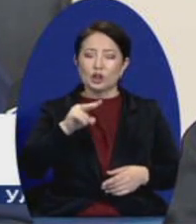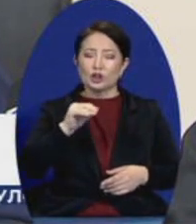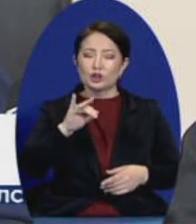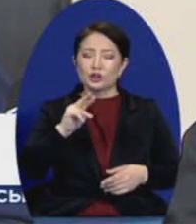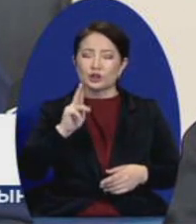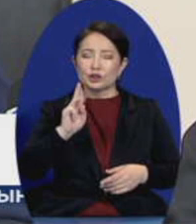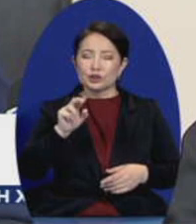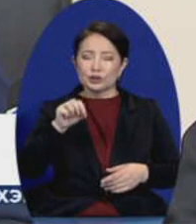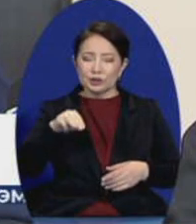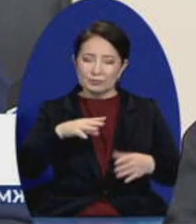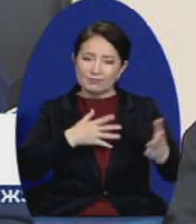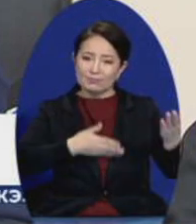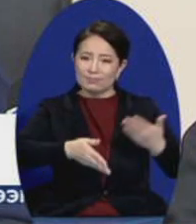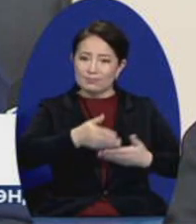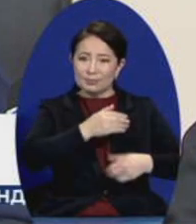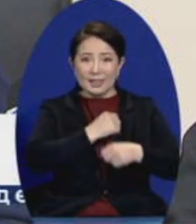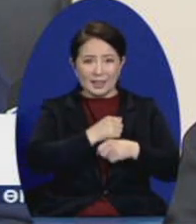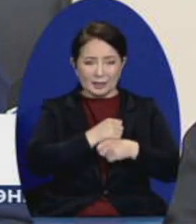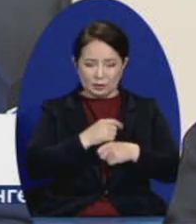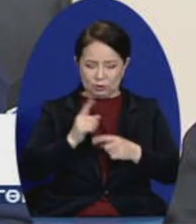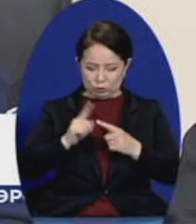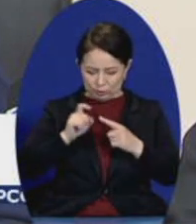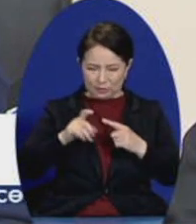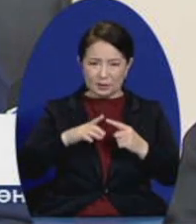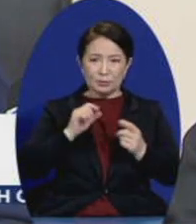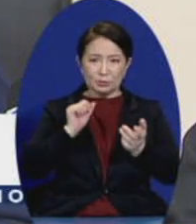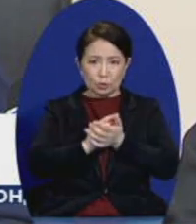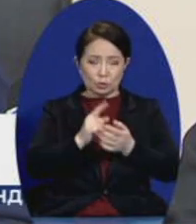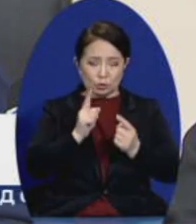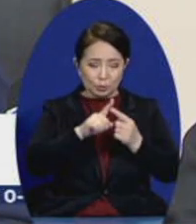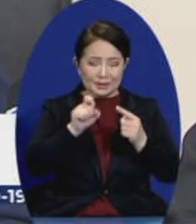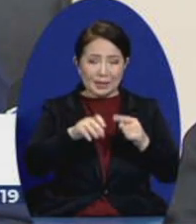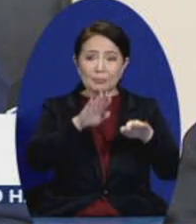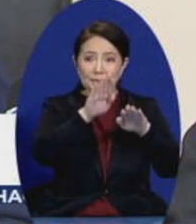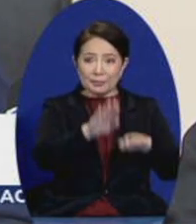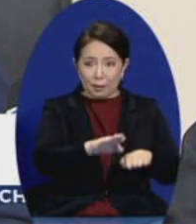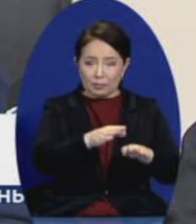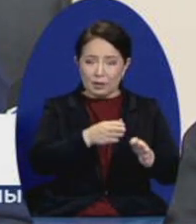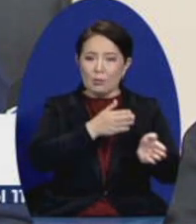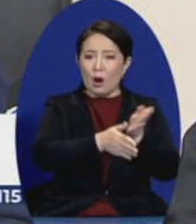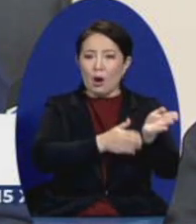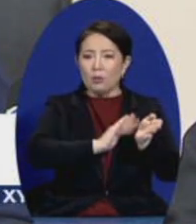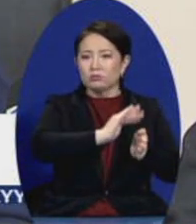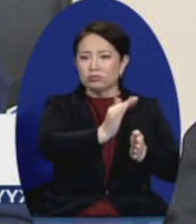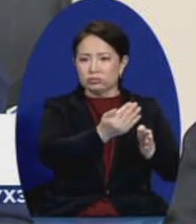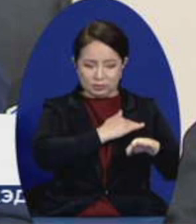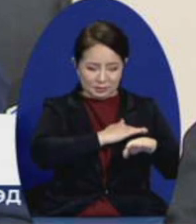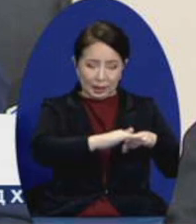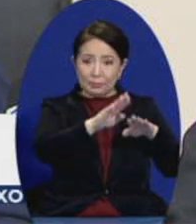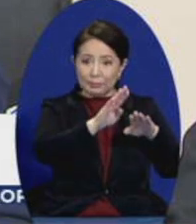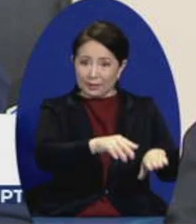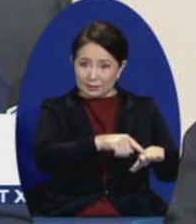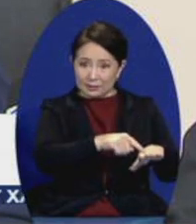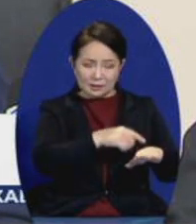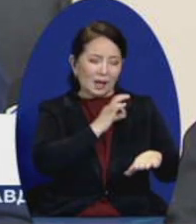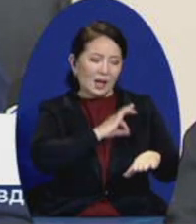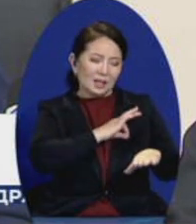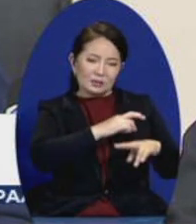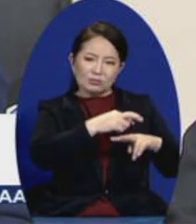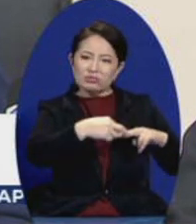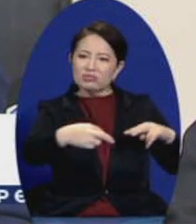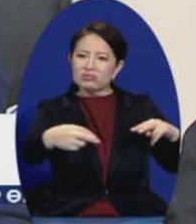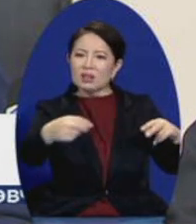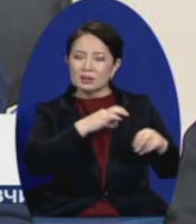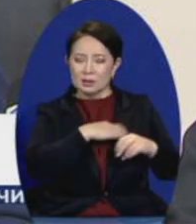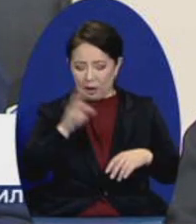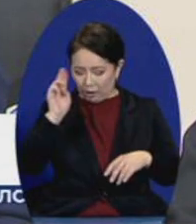бол маш чухал байж байгаа. Тэгэхээр энэ нэгэнд барьсан төмөр замыг одоо хүчин чадлаар нь цааш нь ашиглахад одоо бас энэ компани өөрөө тодорхой үүрэг